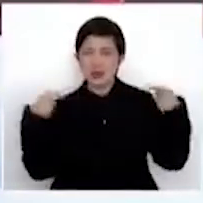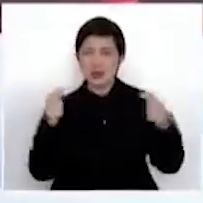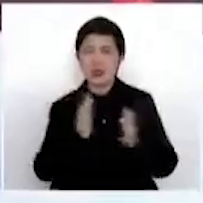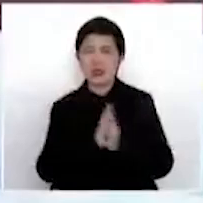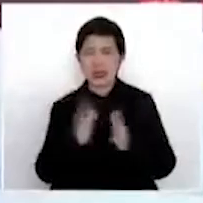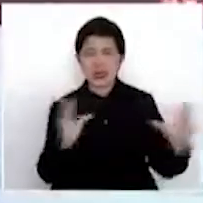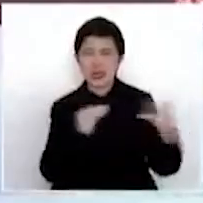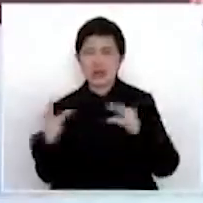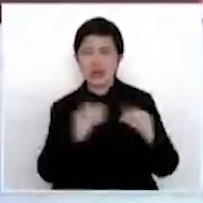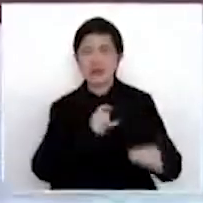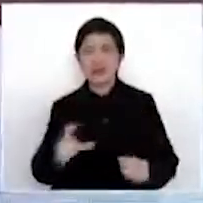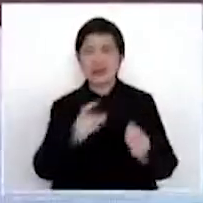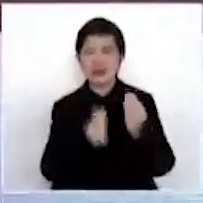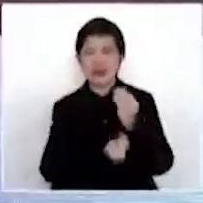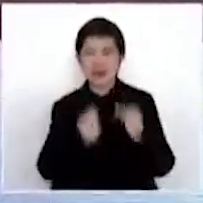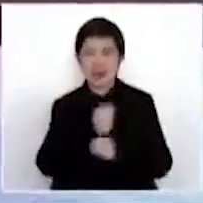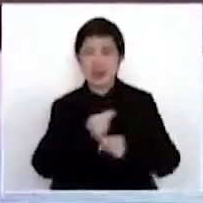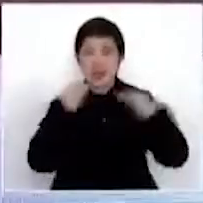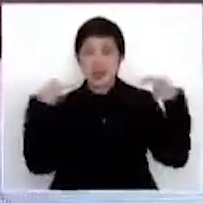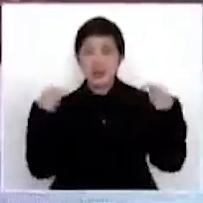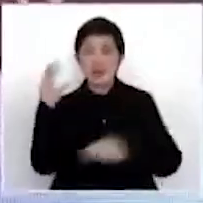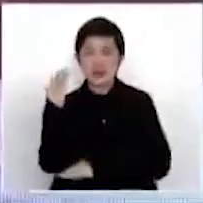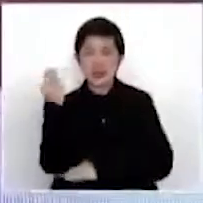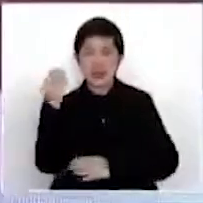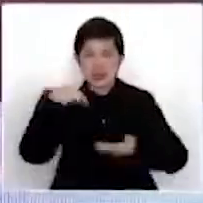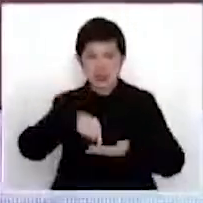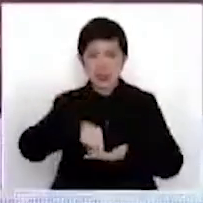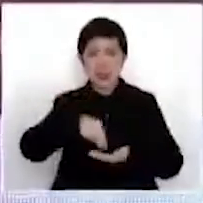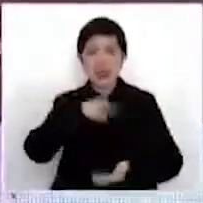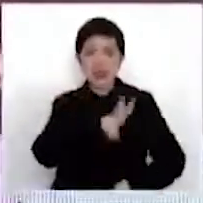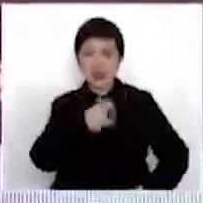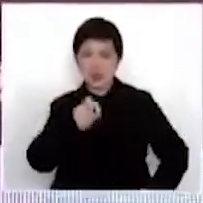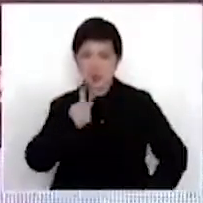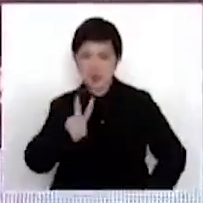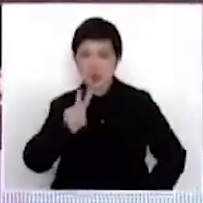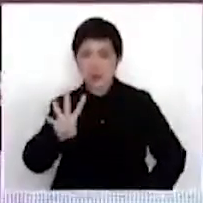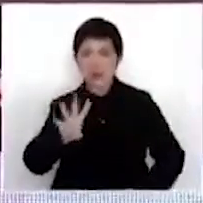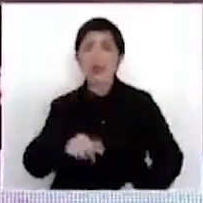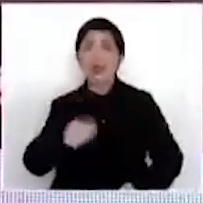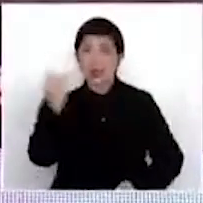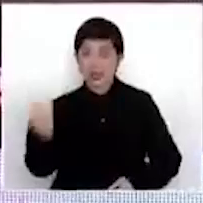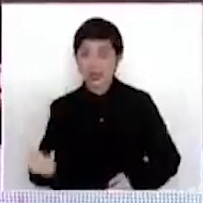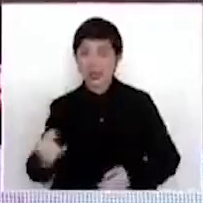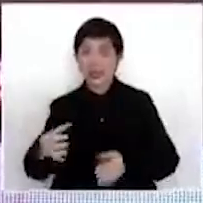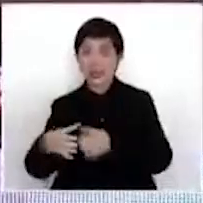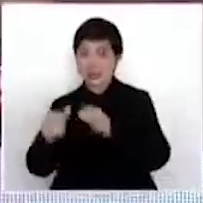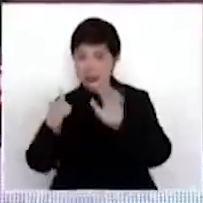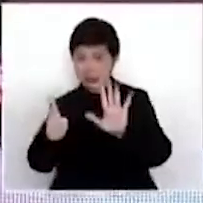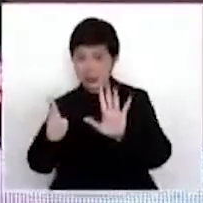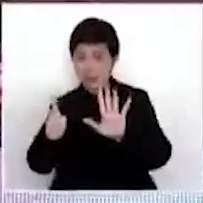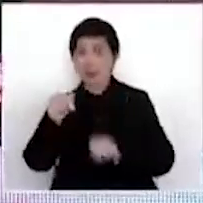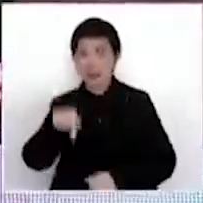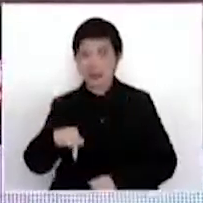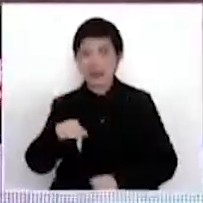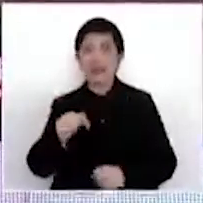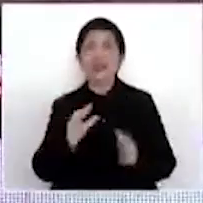gubernur DKI Jakarta tahun pemilihan 2024 dan di segmen keenam ini adalah segmen terakhir